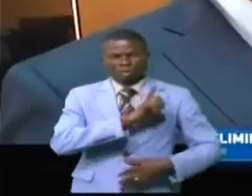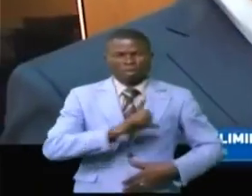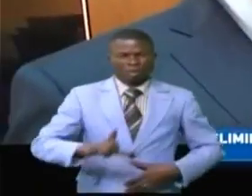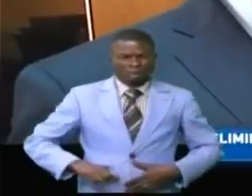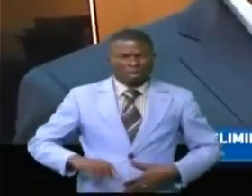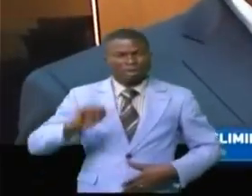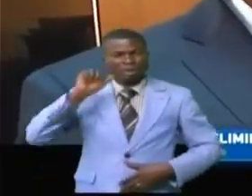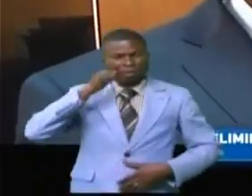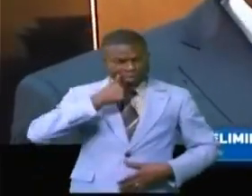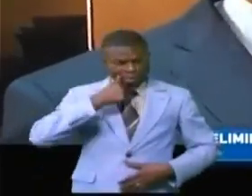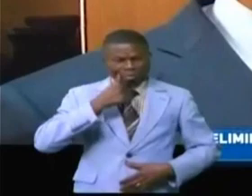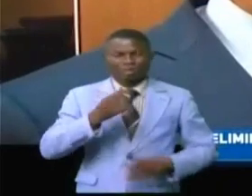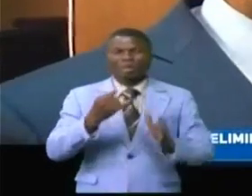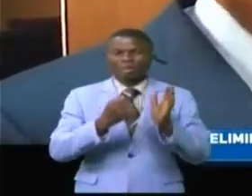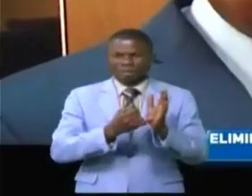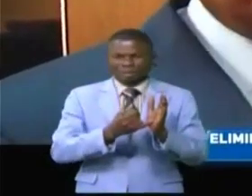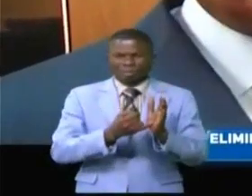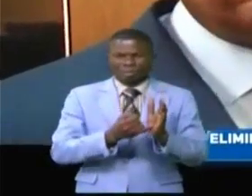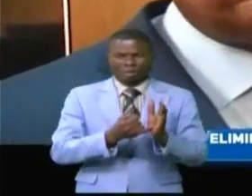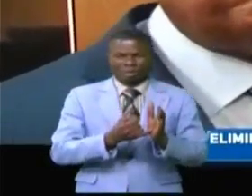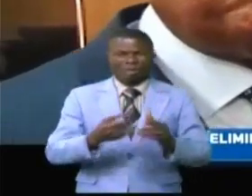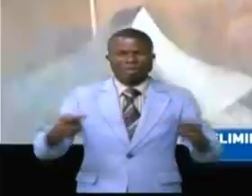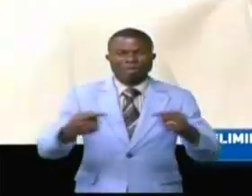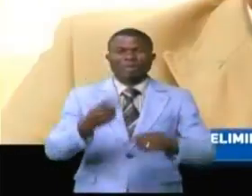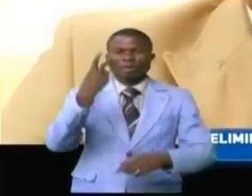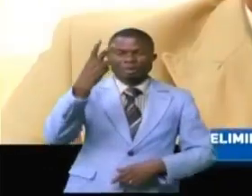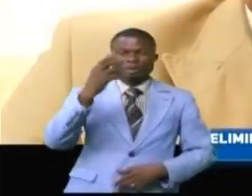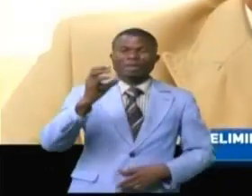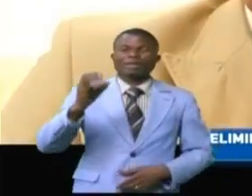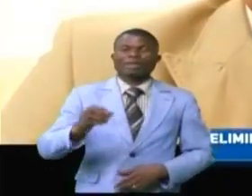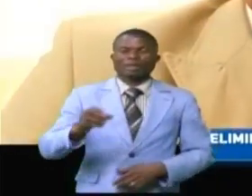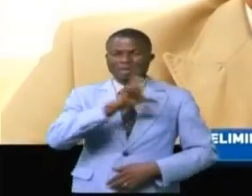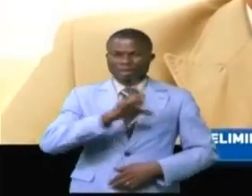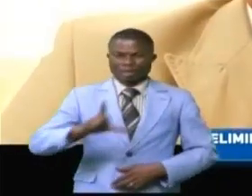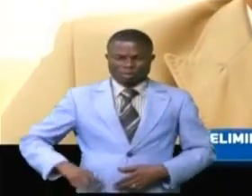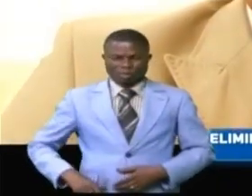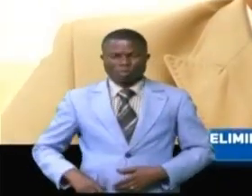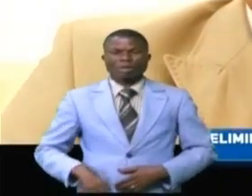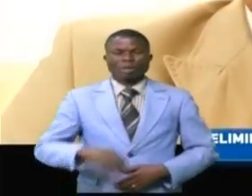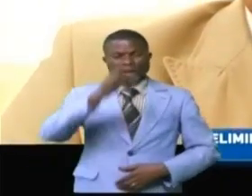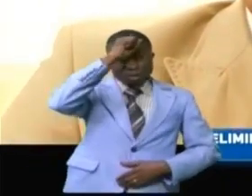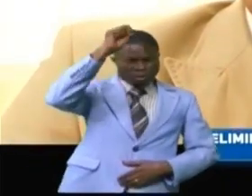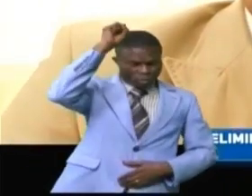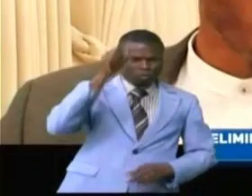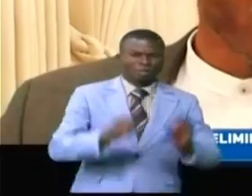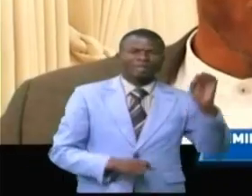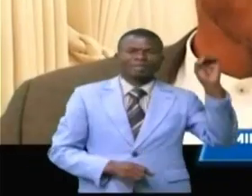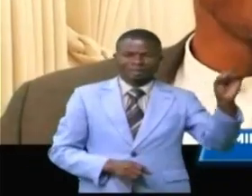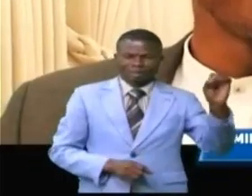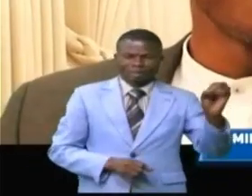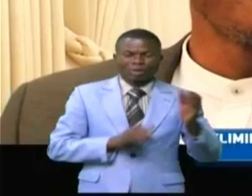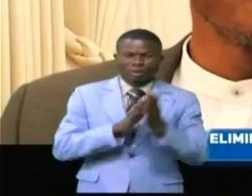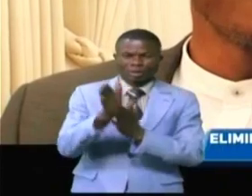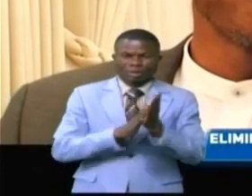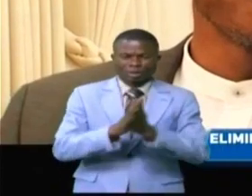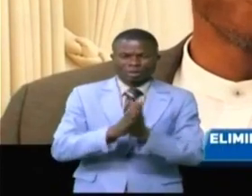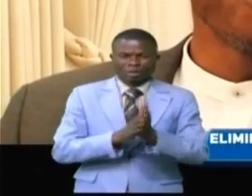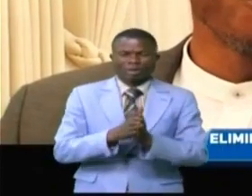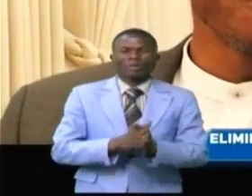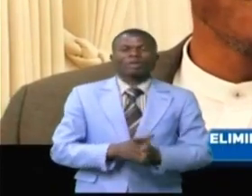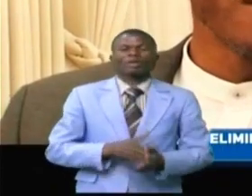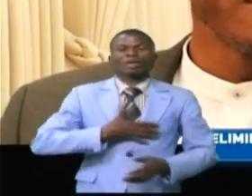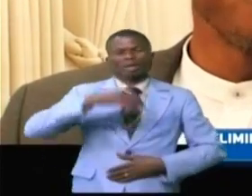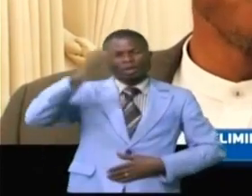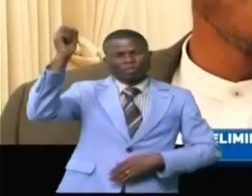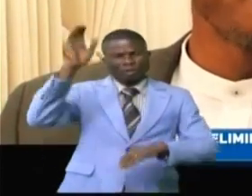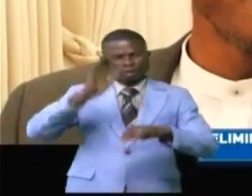demain. Demain. 2-0. Ça sera 2-1. Ça c'est mon pronostic. Je souhaite assez que la République démocratique du Congo